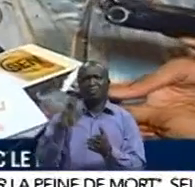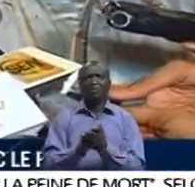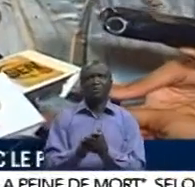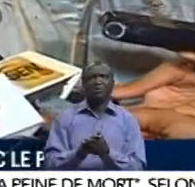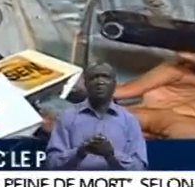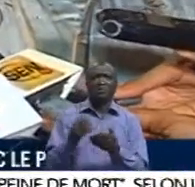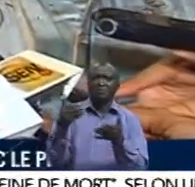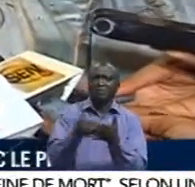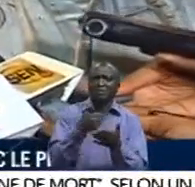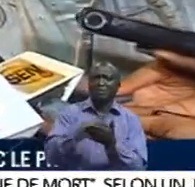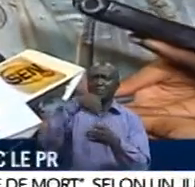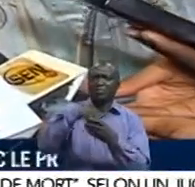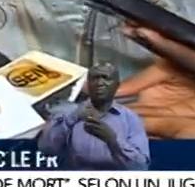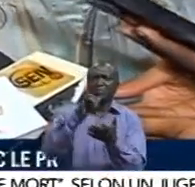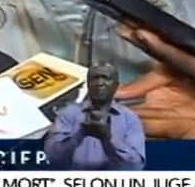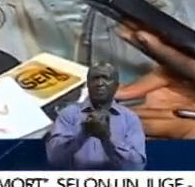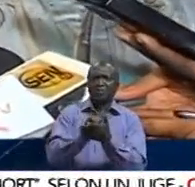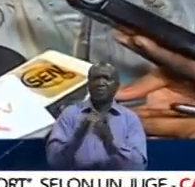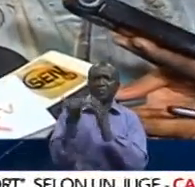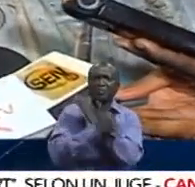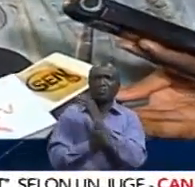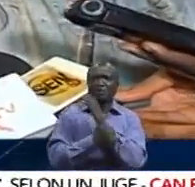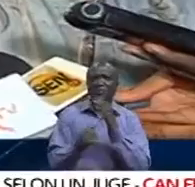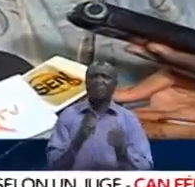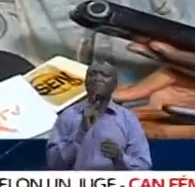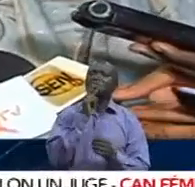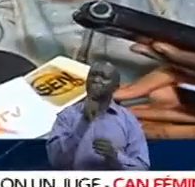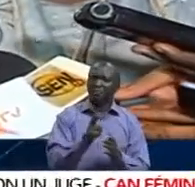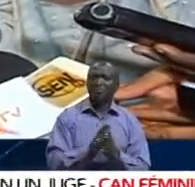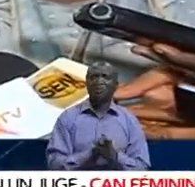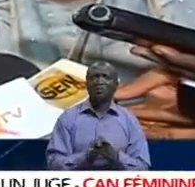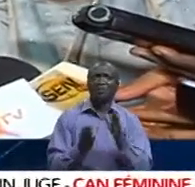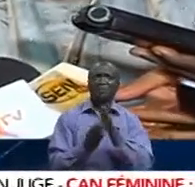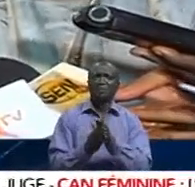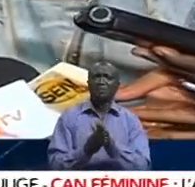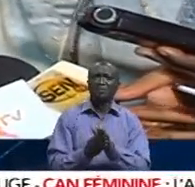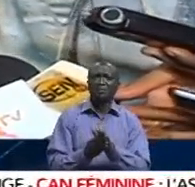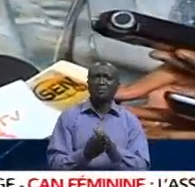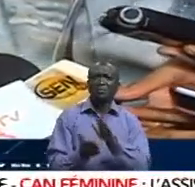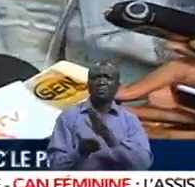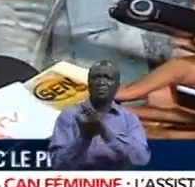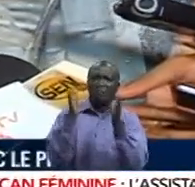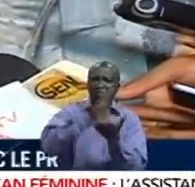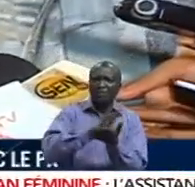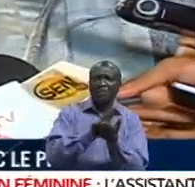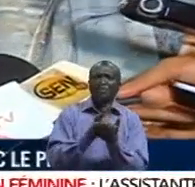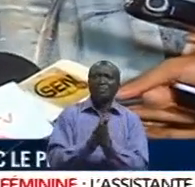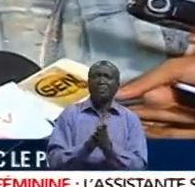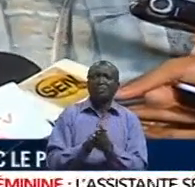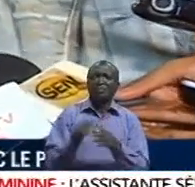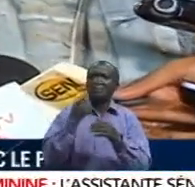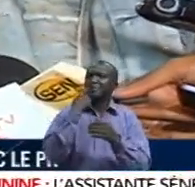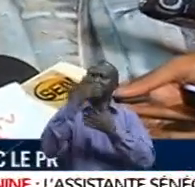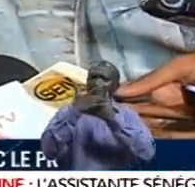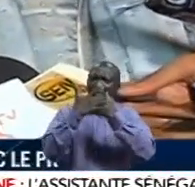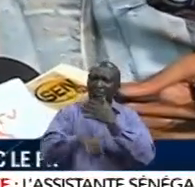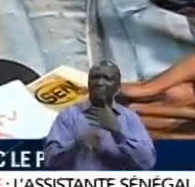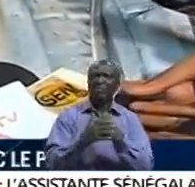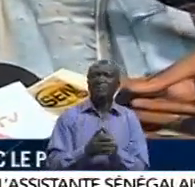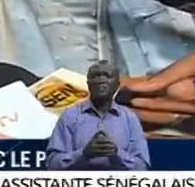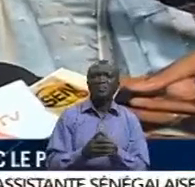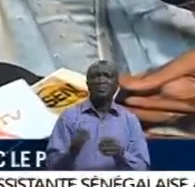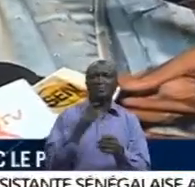nouveauté dans ce pays c'est vrai queil y a mais c'est c'est trop c'est devenu subitement sanglant et ça fait pas